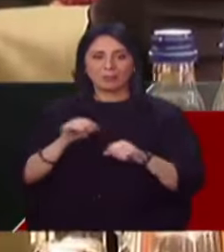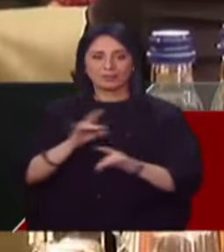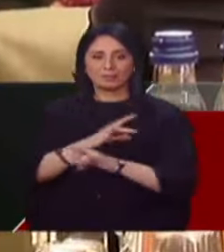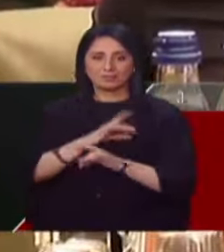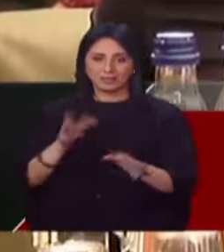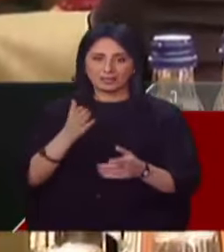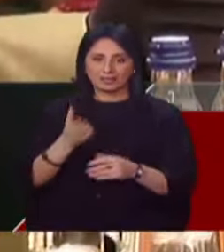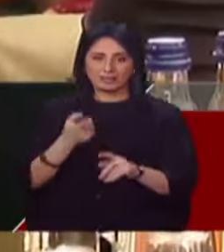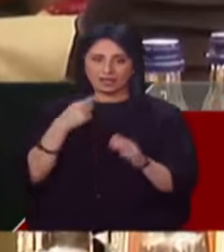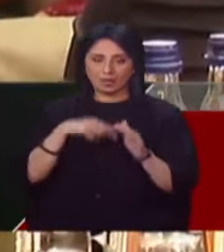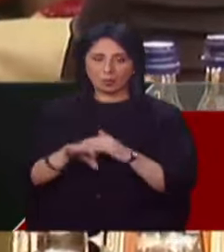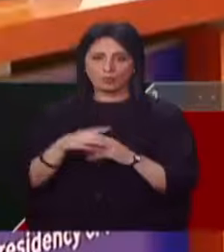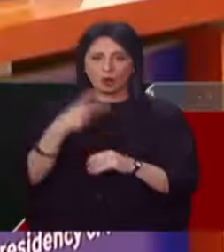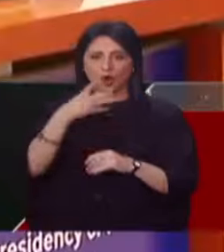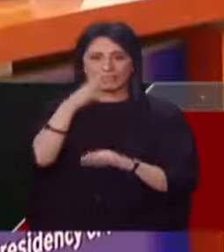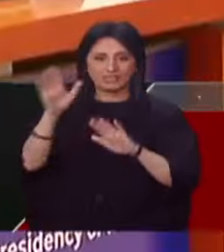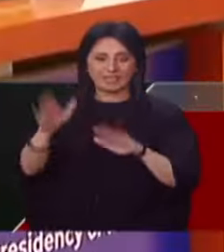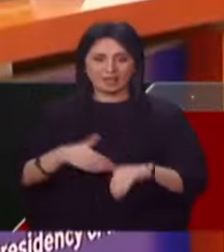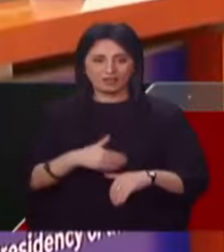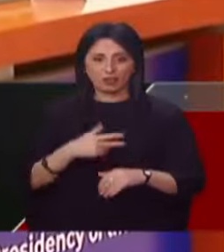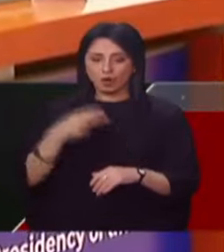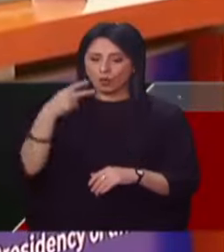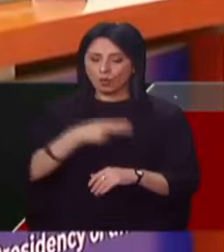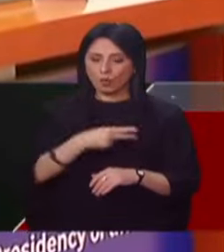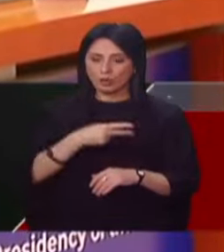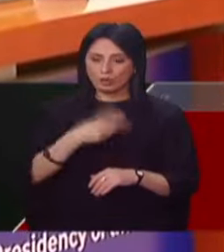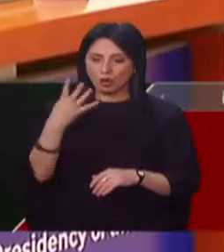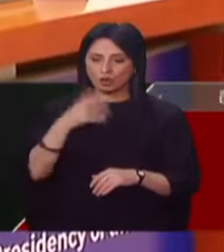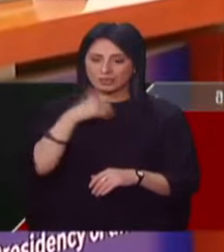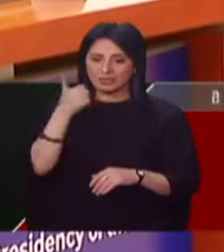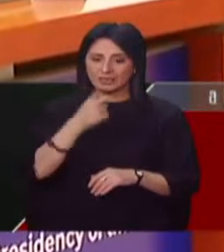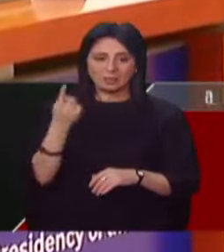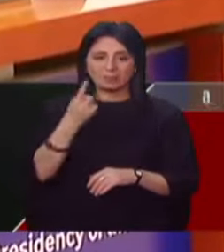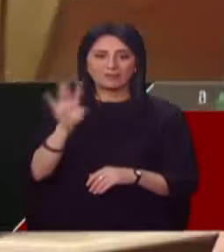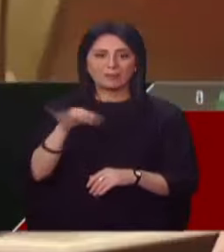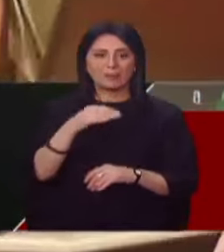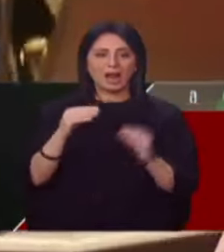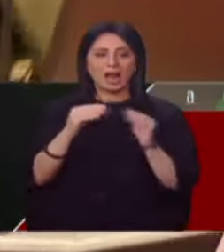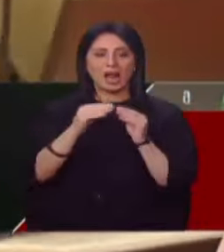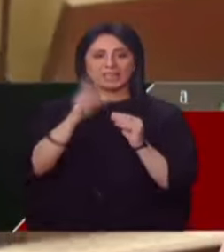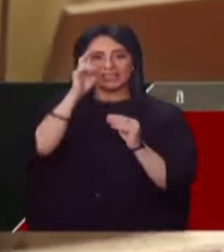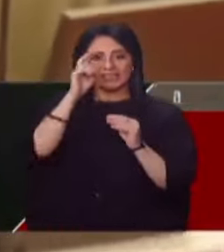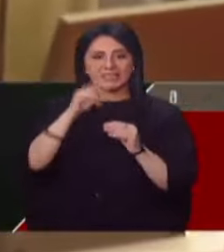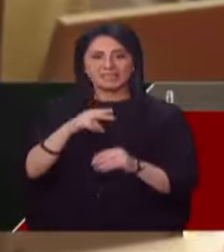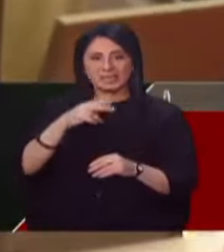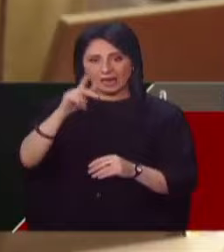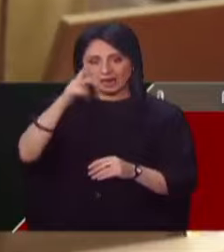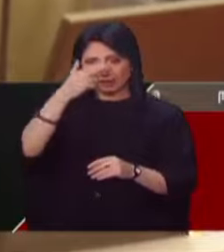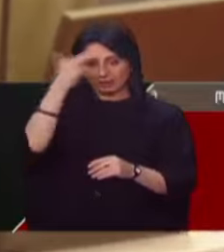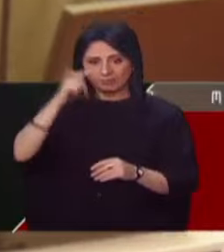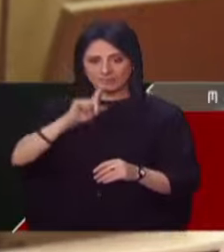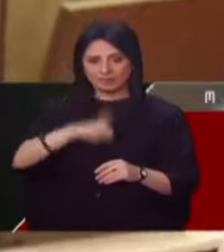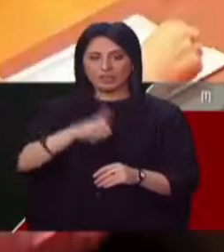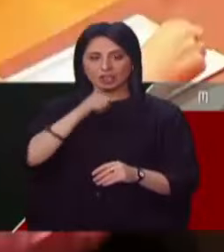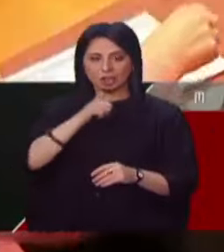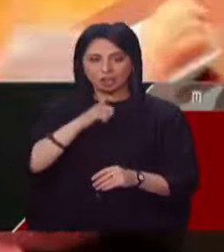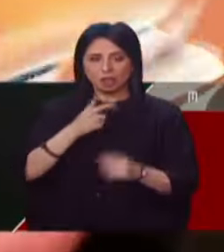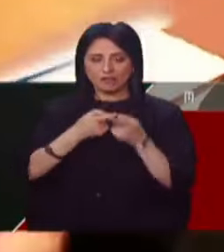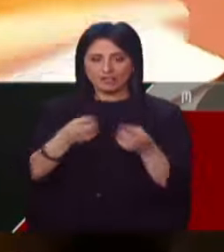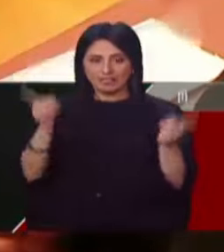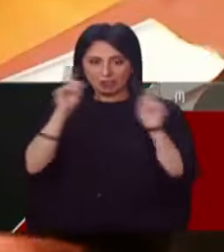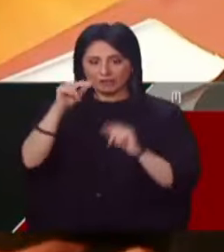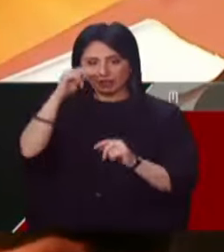აღსანიშნავად, რომლიდანაც გავიდა 20 წელი, როდესაც 2004 წლის 1 მაისს 10 სახელმწიფო ლიტვა, ლატვია, ესტონეთი, სლოვენია,